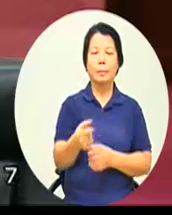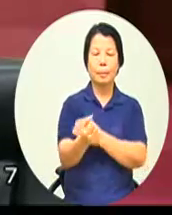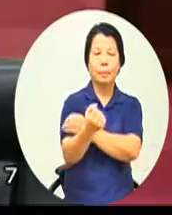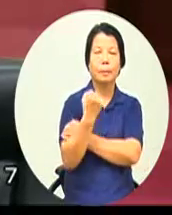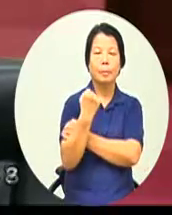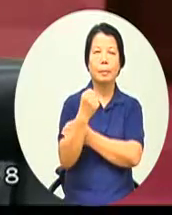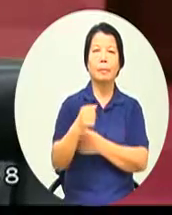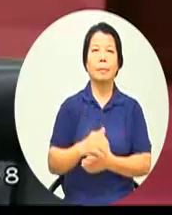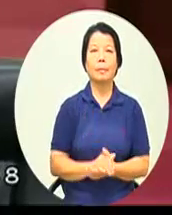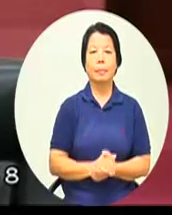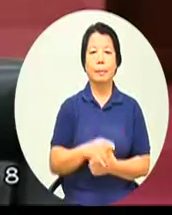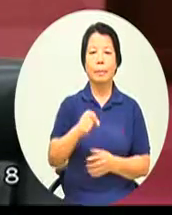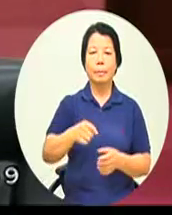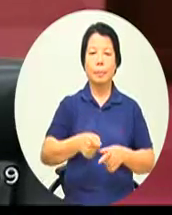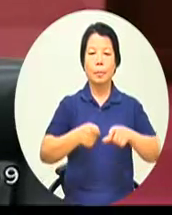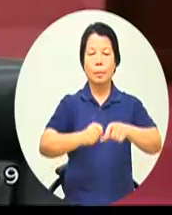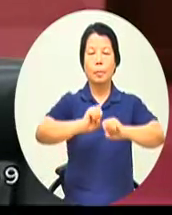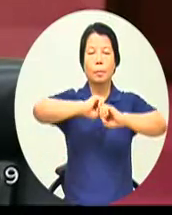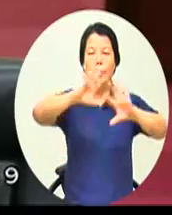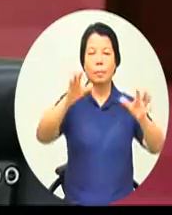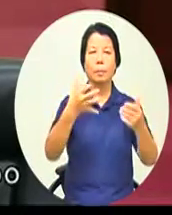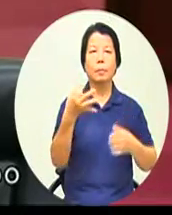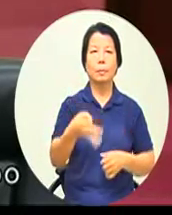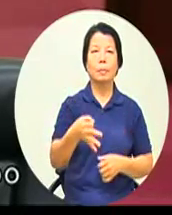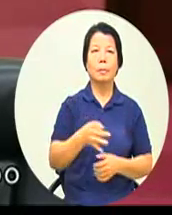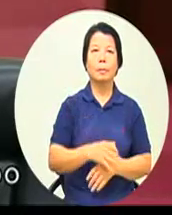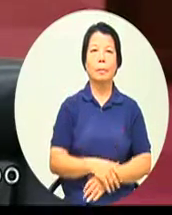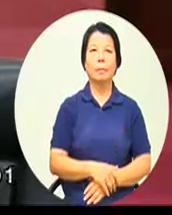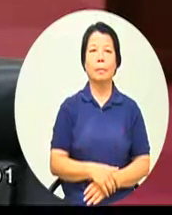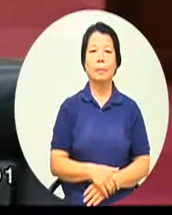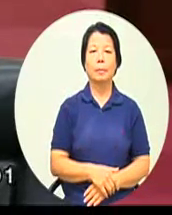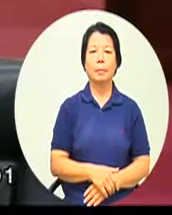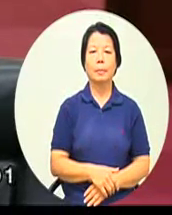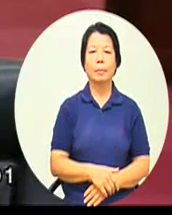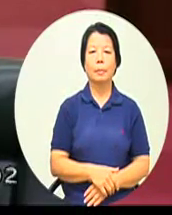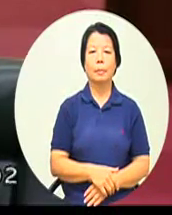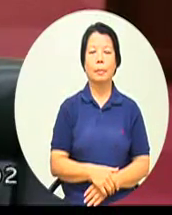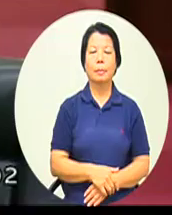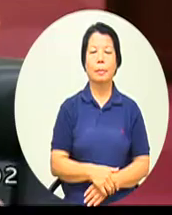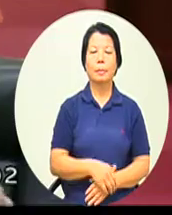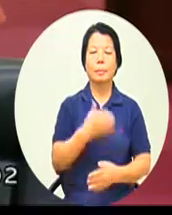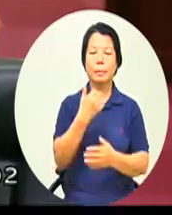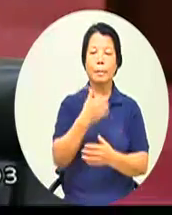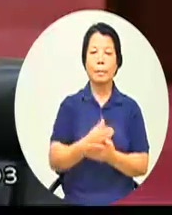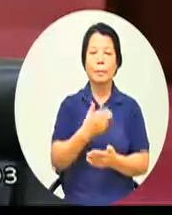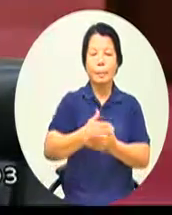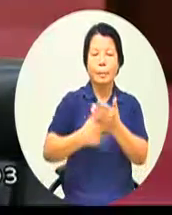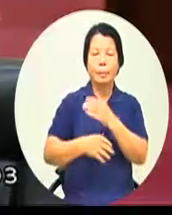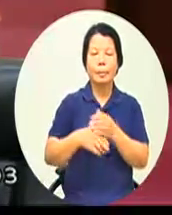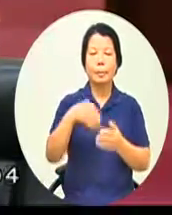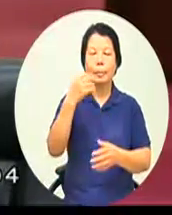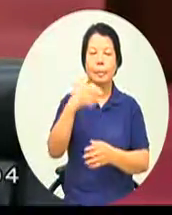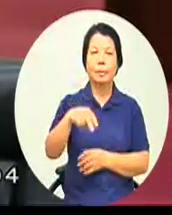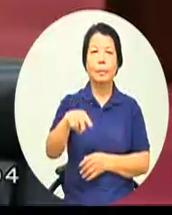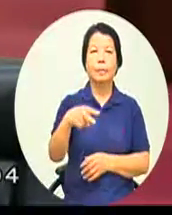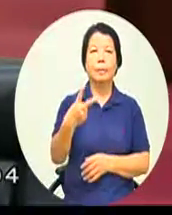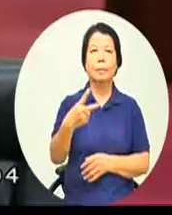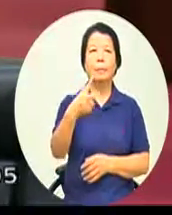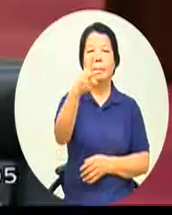吼，啊，这个公保费嘞，对不对？吼，全收两三万，所以嘞，伊本来他这费用嘞是